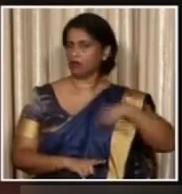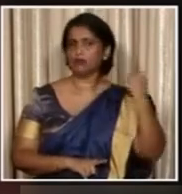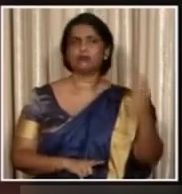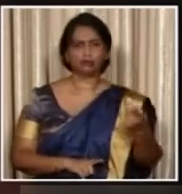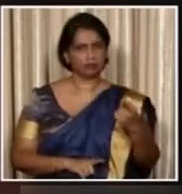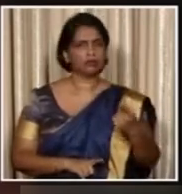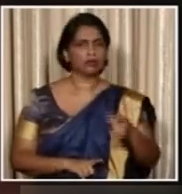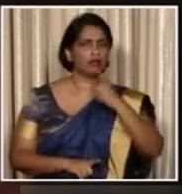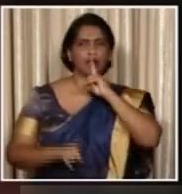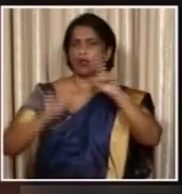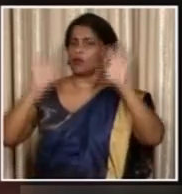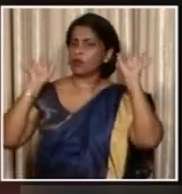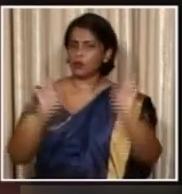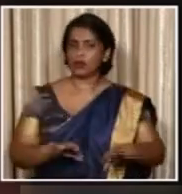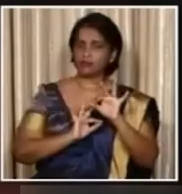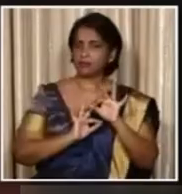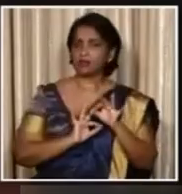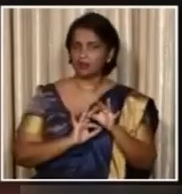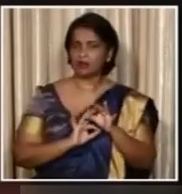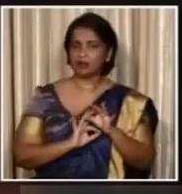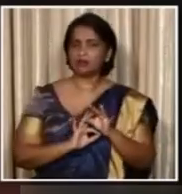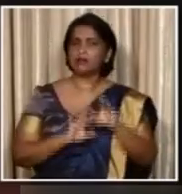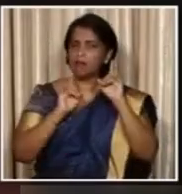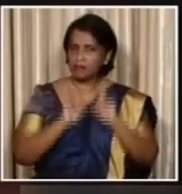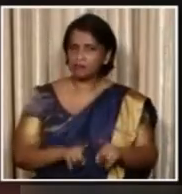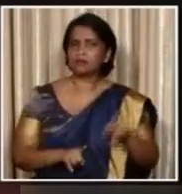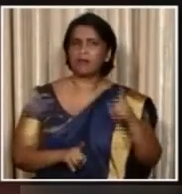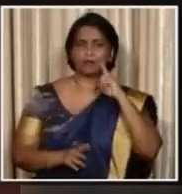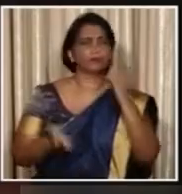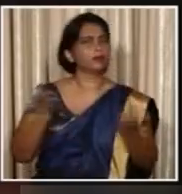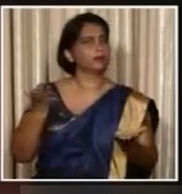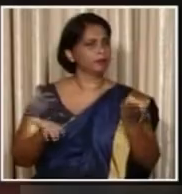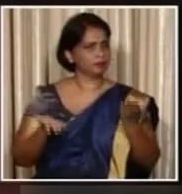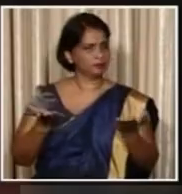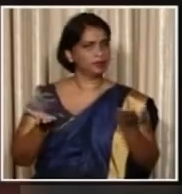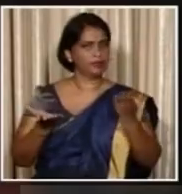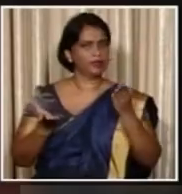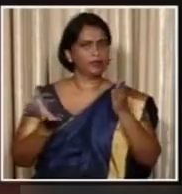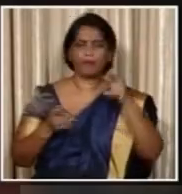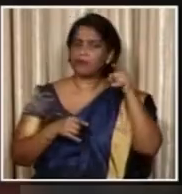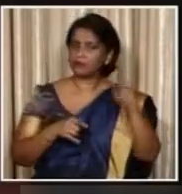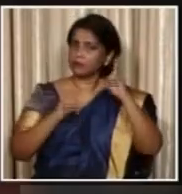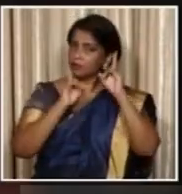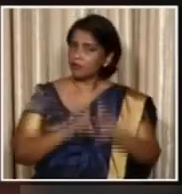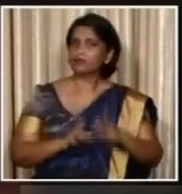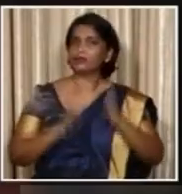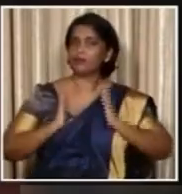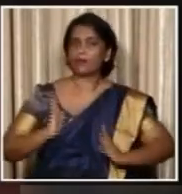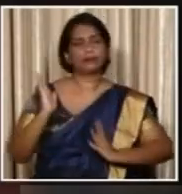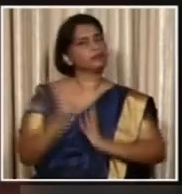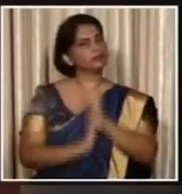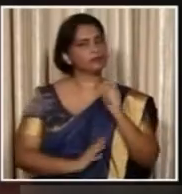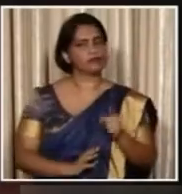මේ කාගෙන්වත් අහන්න නැතුව මේ ඔය පත් කිරීම කරන්න. ඉතින් මේ සංවරණ තුලන තුල මේ වගේ මානව